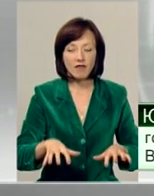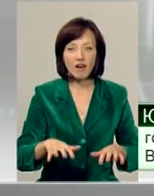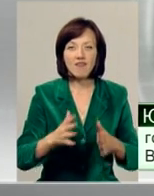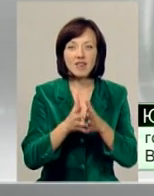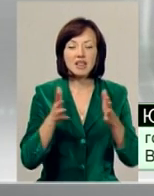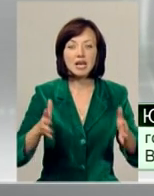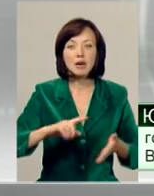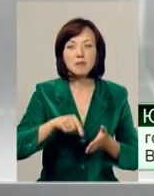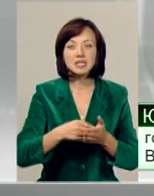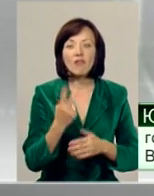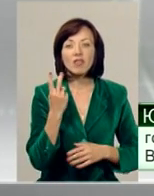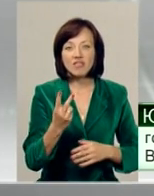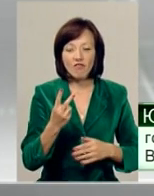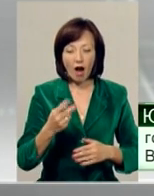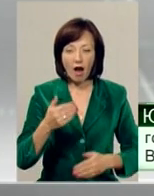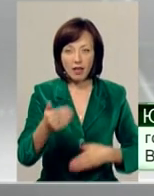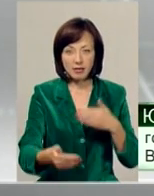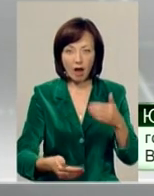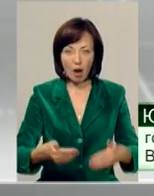тури це